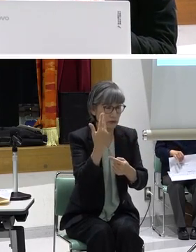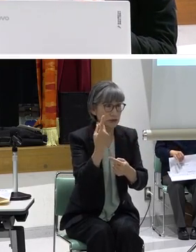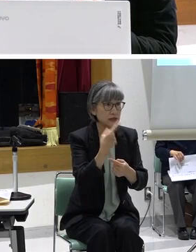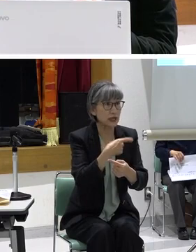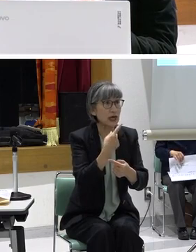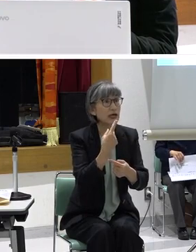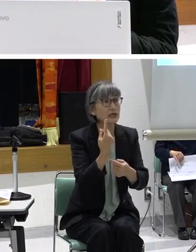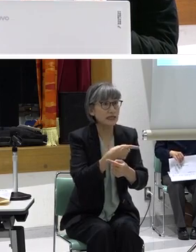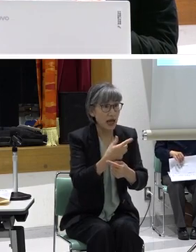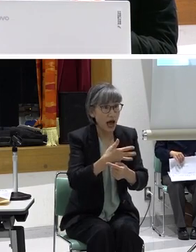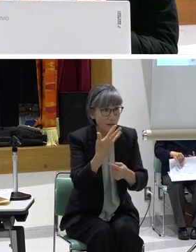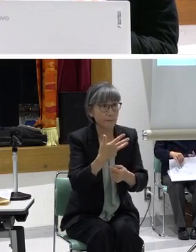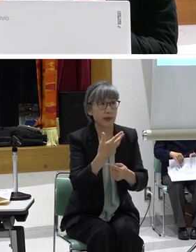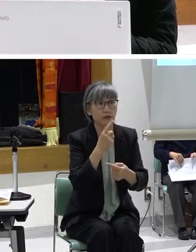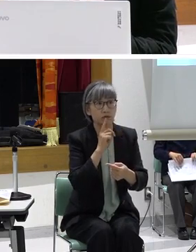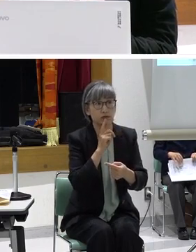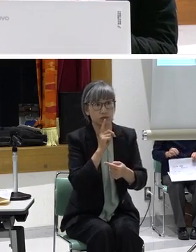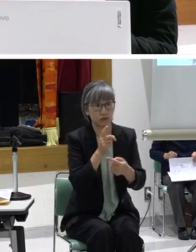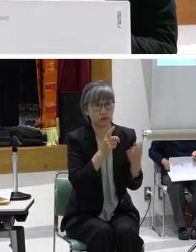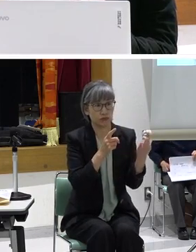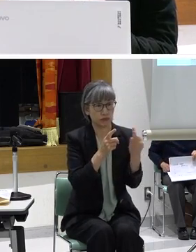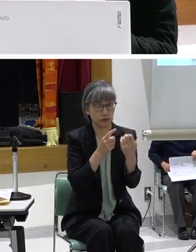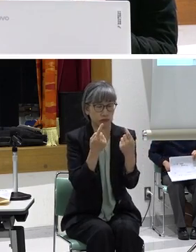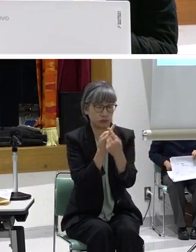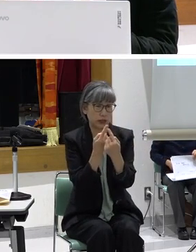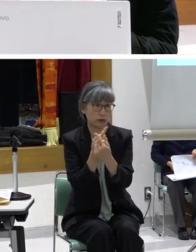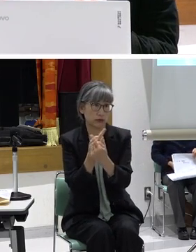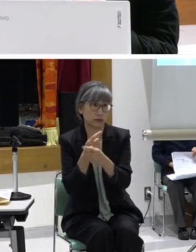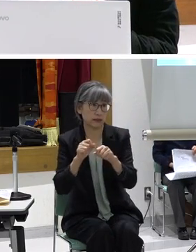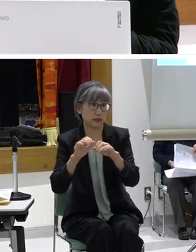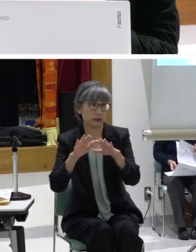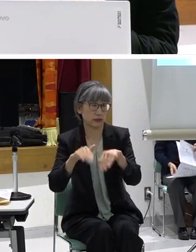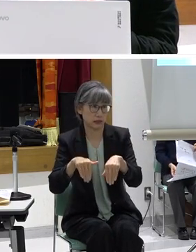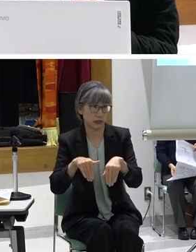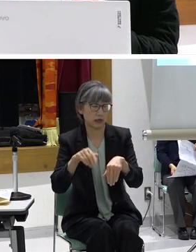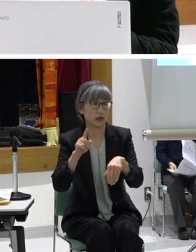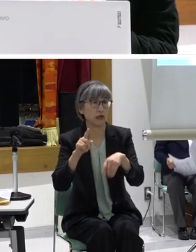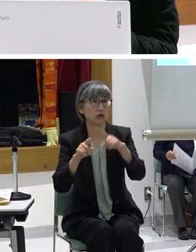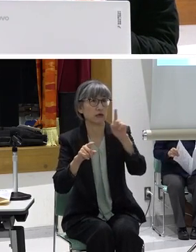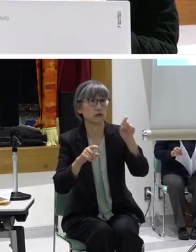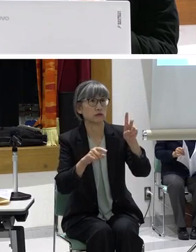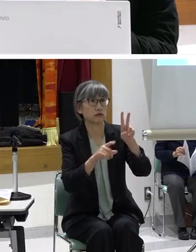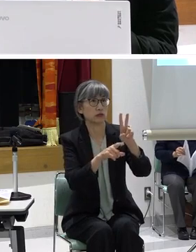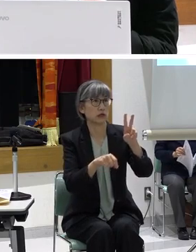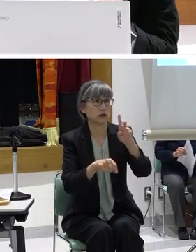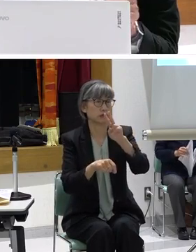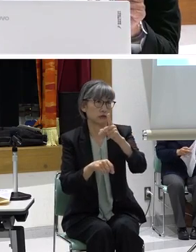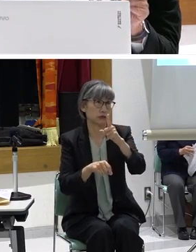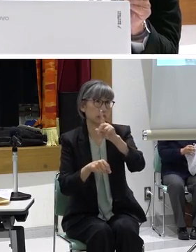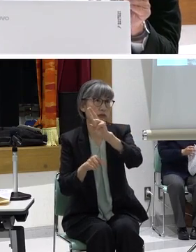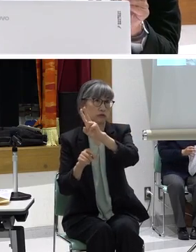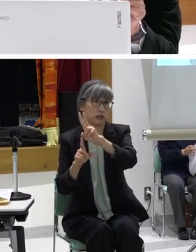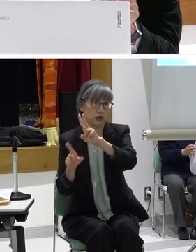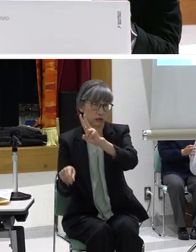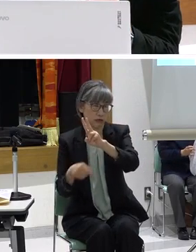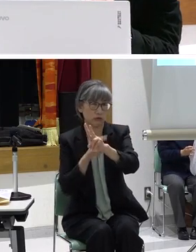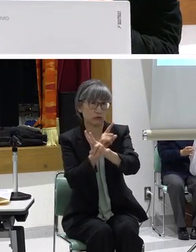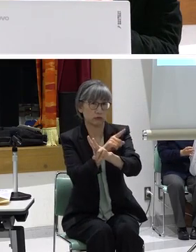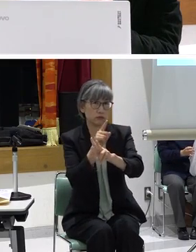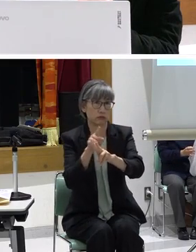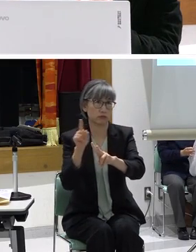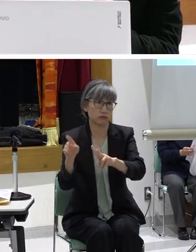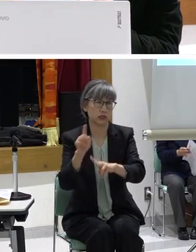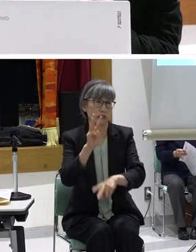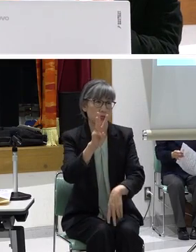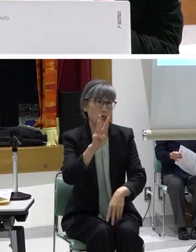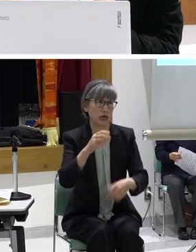。検討会自身は12月1月2月と3回だけだったんですが、